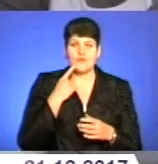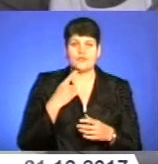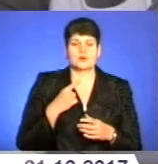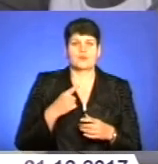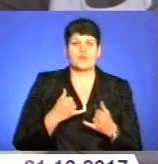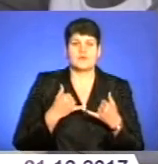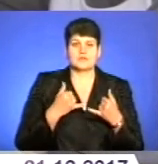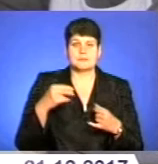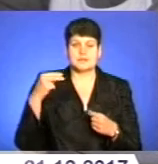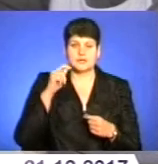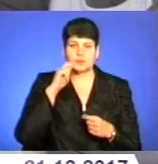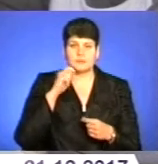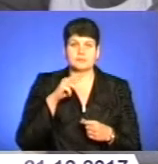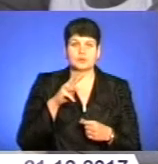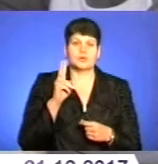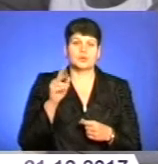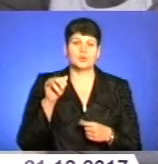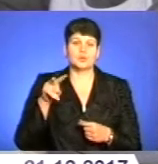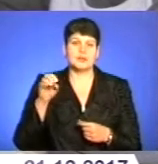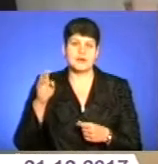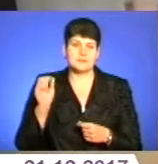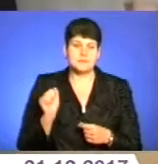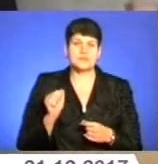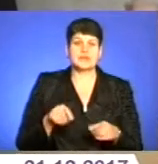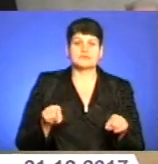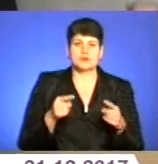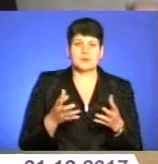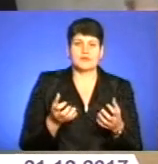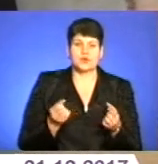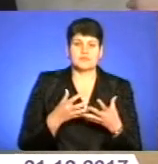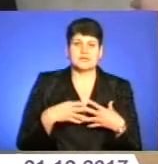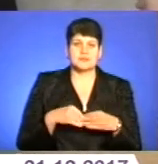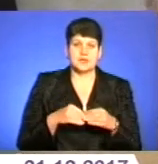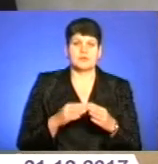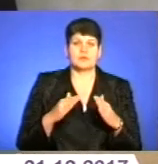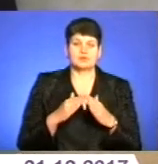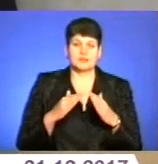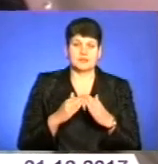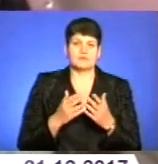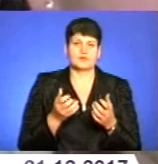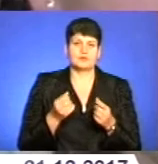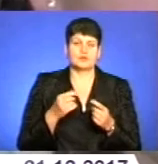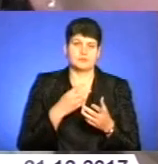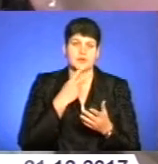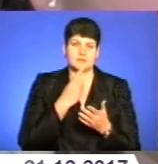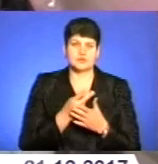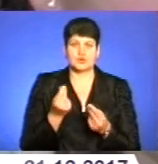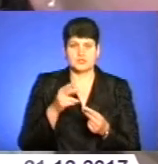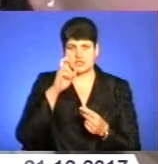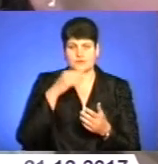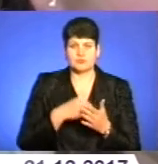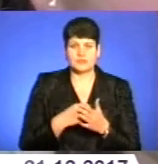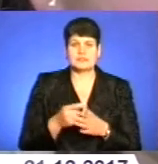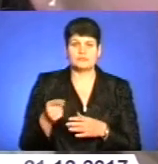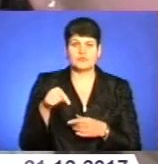президент України з прав дитини Микола Кулеба. Для створення прийомних сімей і будинків родинного типу передбачені гроші з державного бюджету.